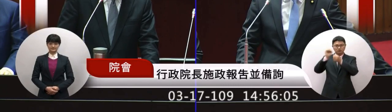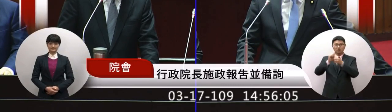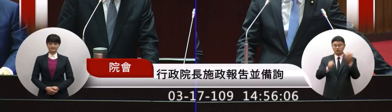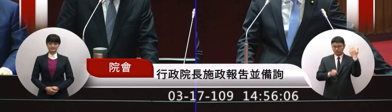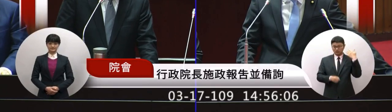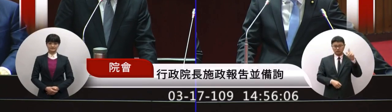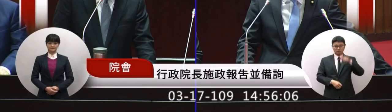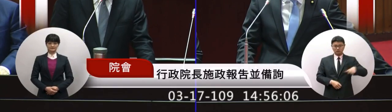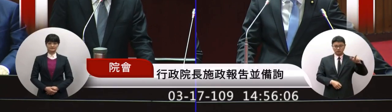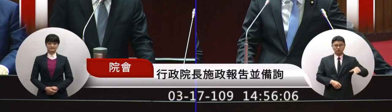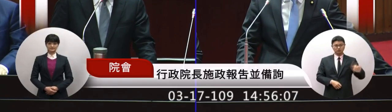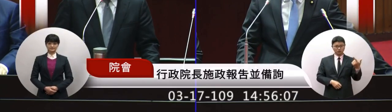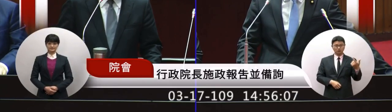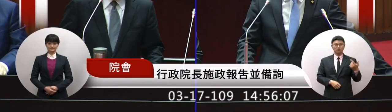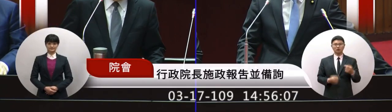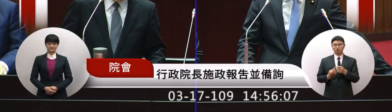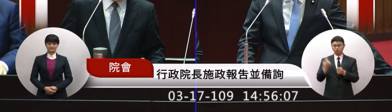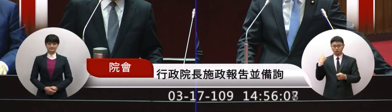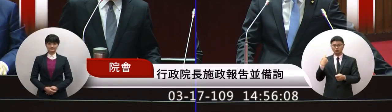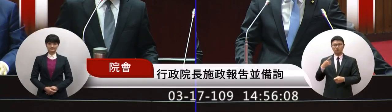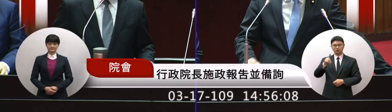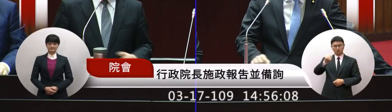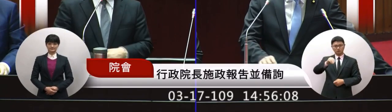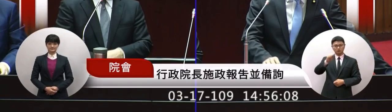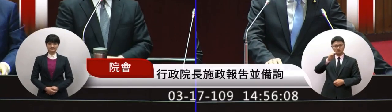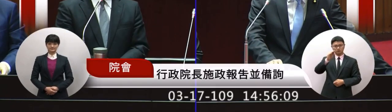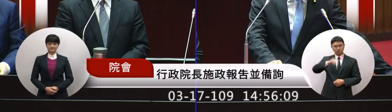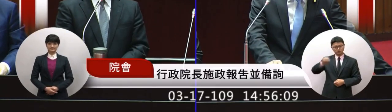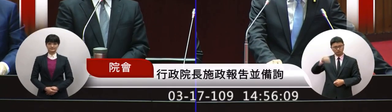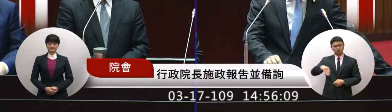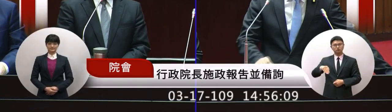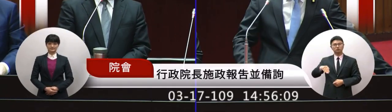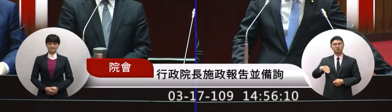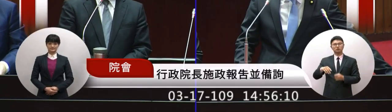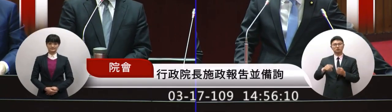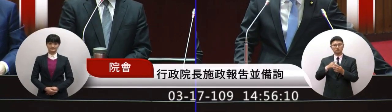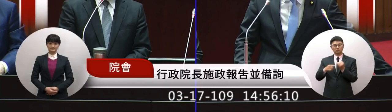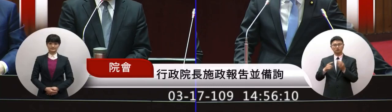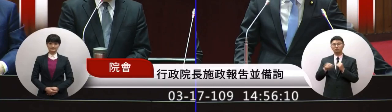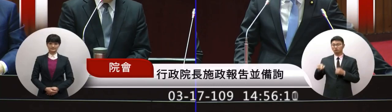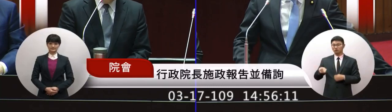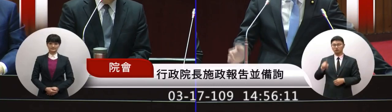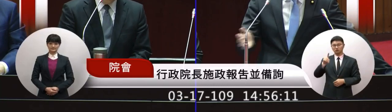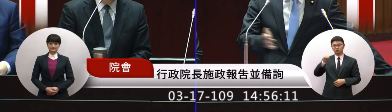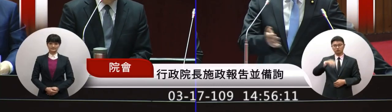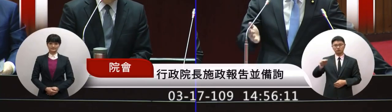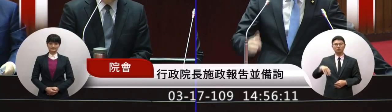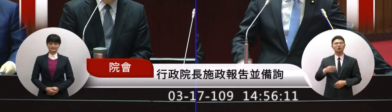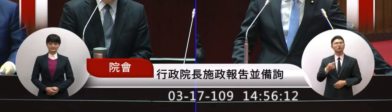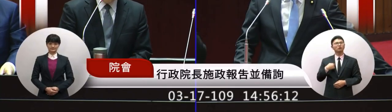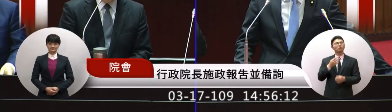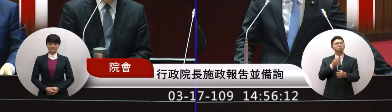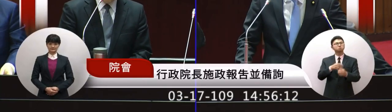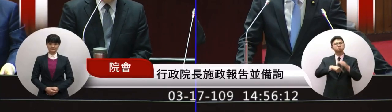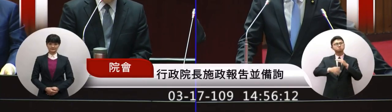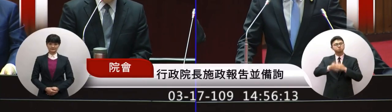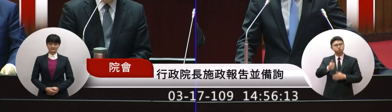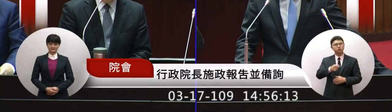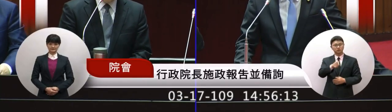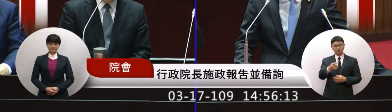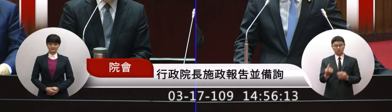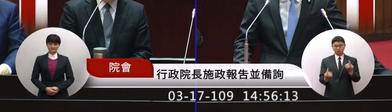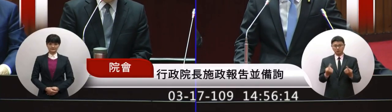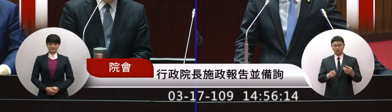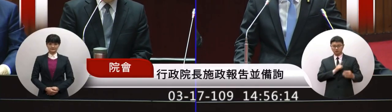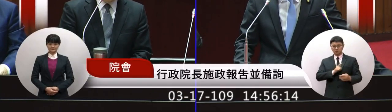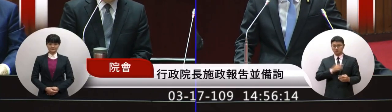年，6600人，而去年却有19000人。院长，您怎么样来看待您前后的这样